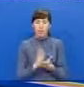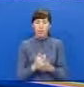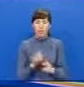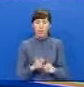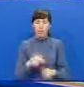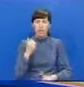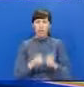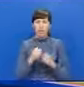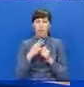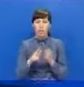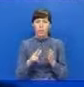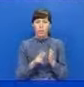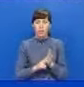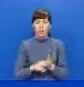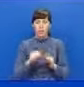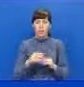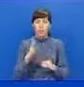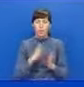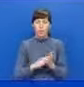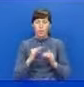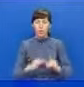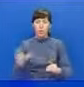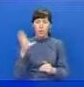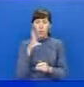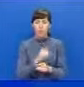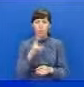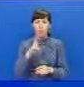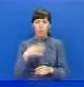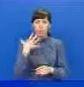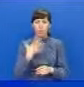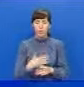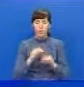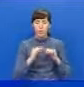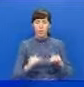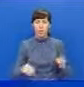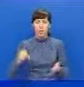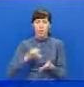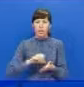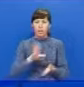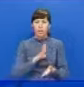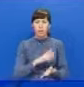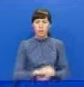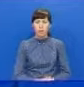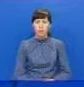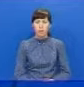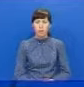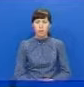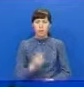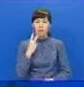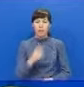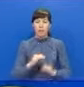сайыста 18 мектеп 9 бала бақшадан, бас аяғы 250-ге жуық балғын бақсынады. Екі балам қатысып